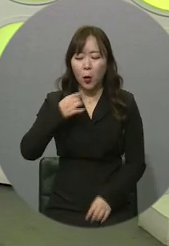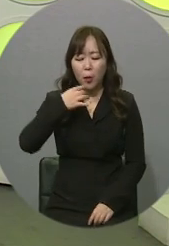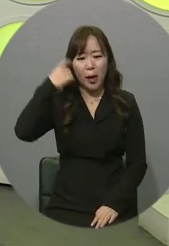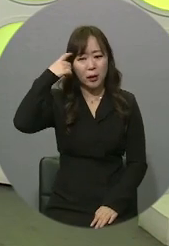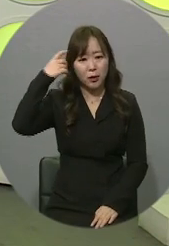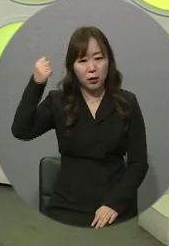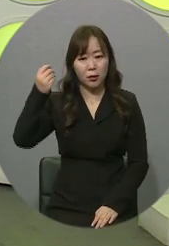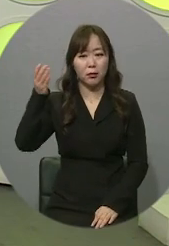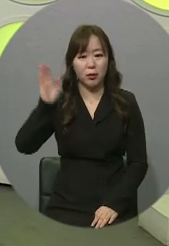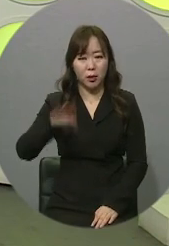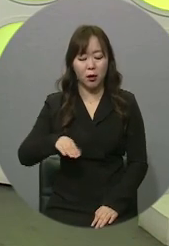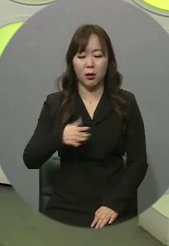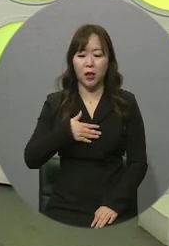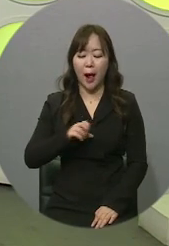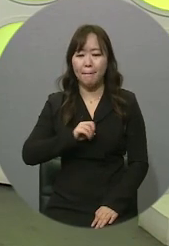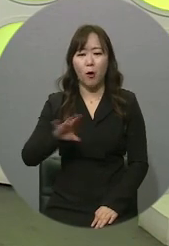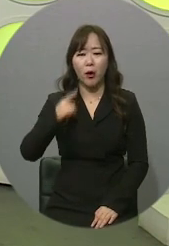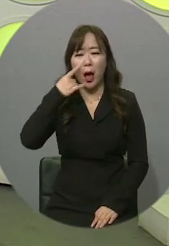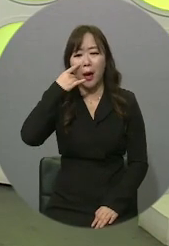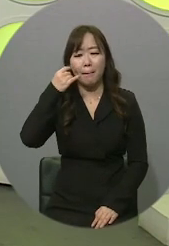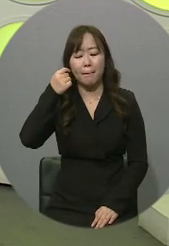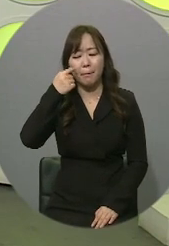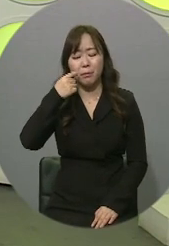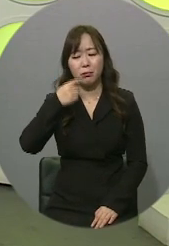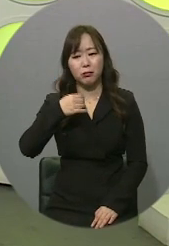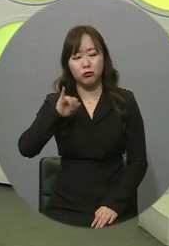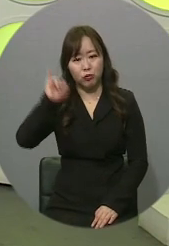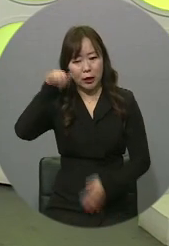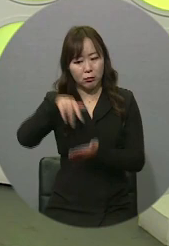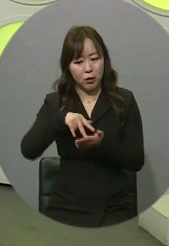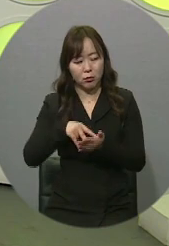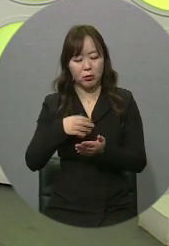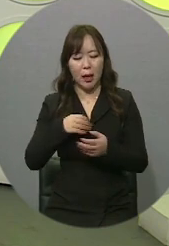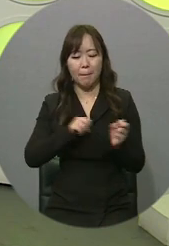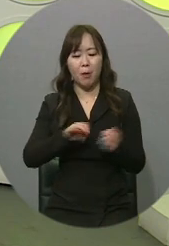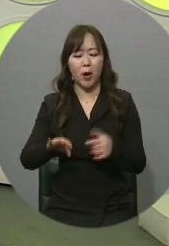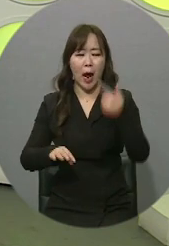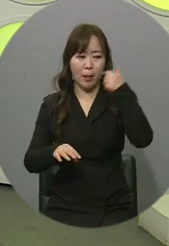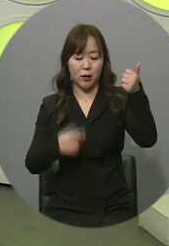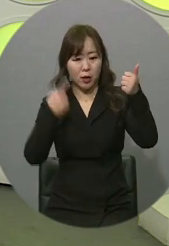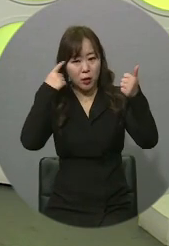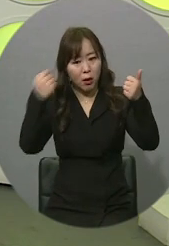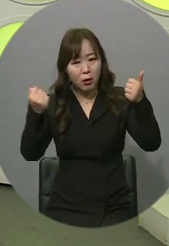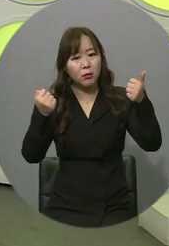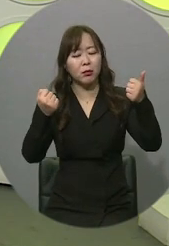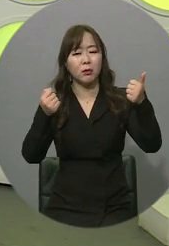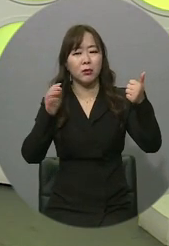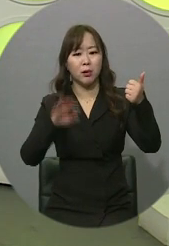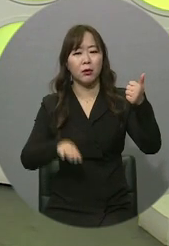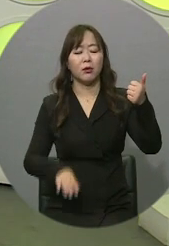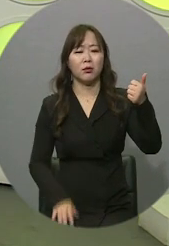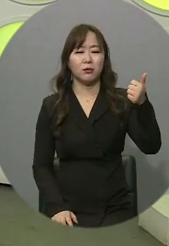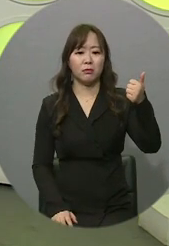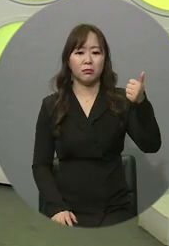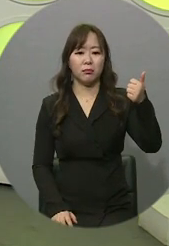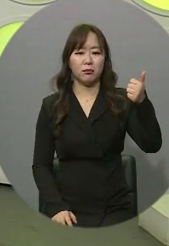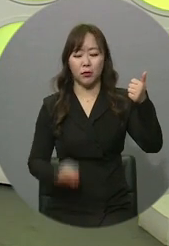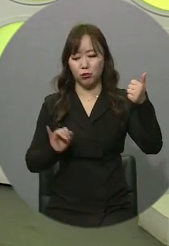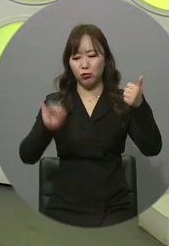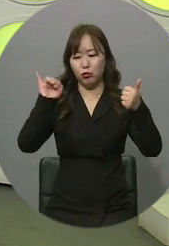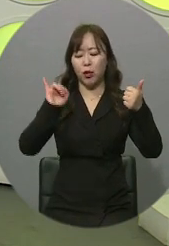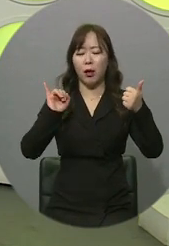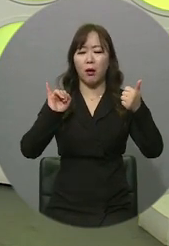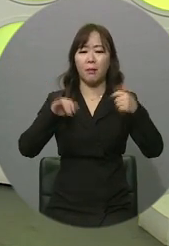했는데 그 날 버린 아버지인 줄 알았는데 일기장을 읽어보니 마지막까지 불효를 하셔서 이 누이의